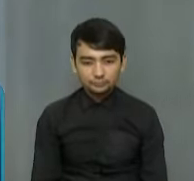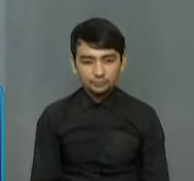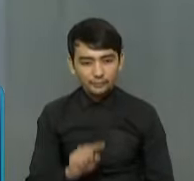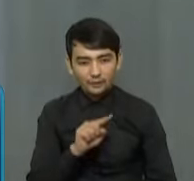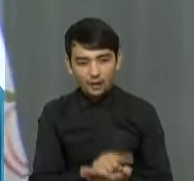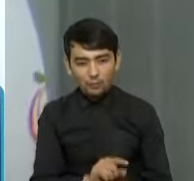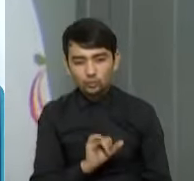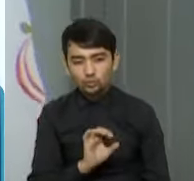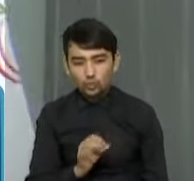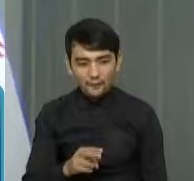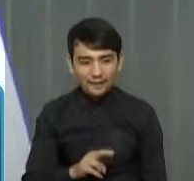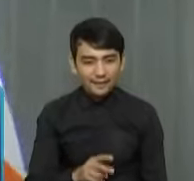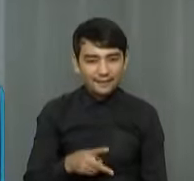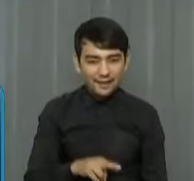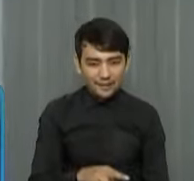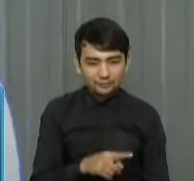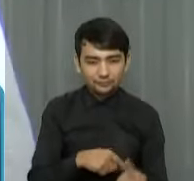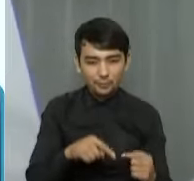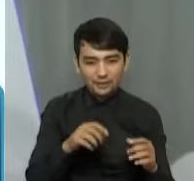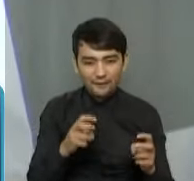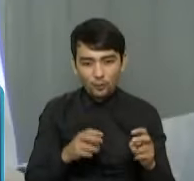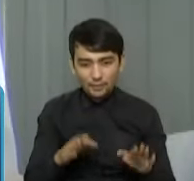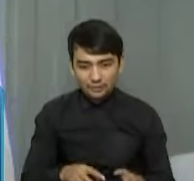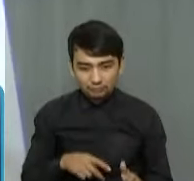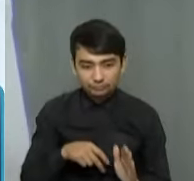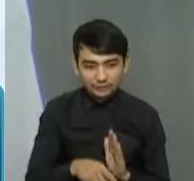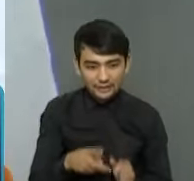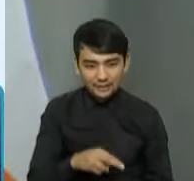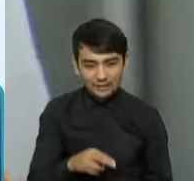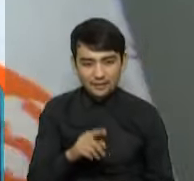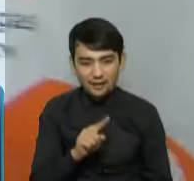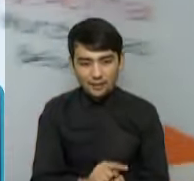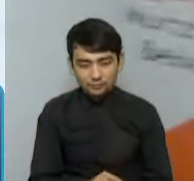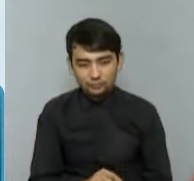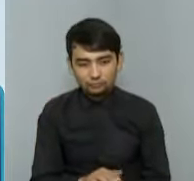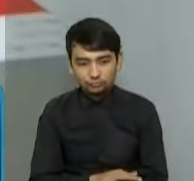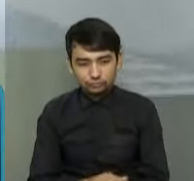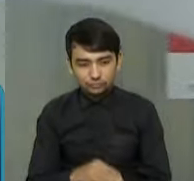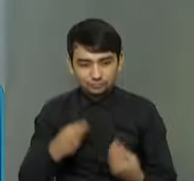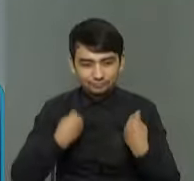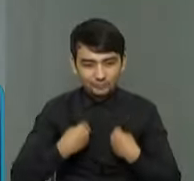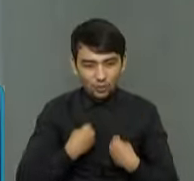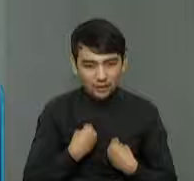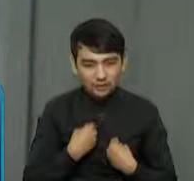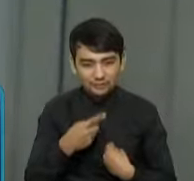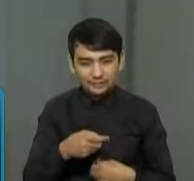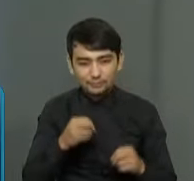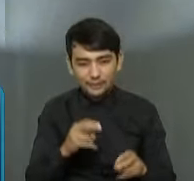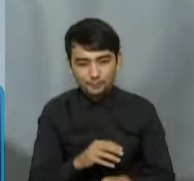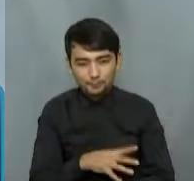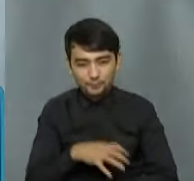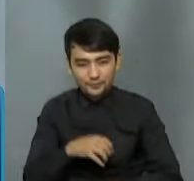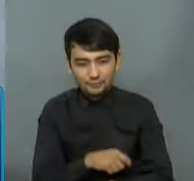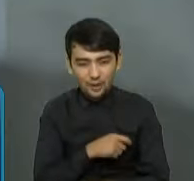Обязательным условием для входа в производственное помещение является роликовая обработка поверхности одежды